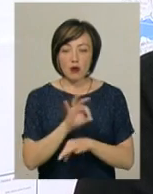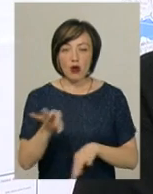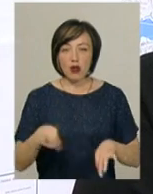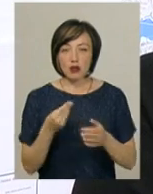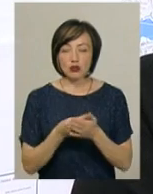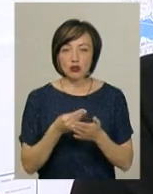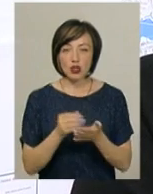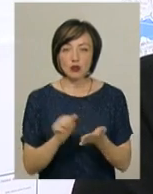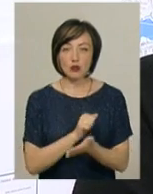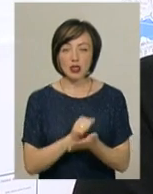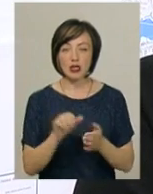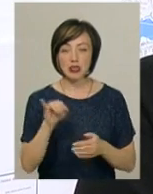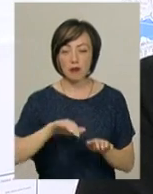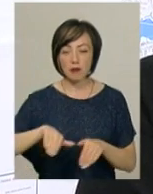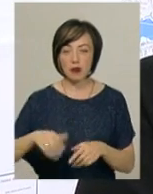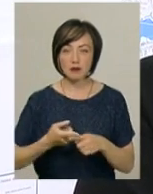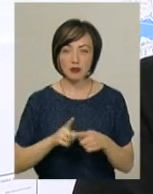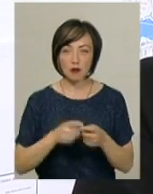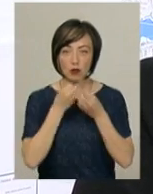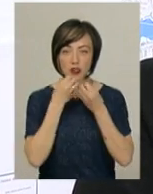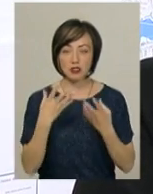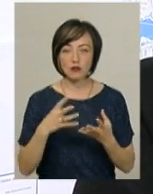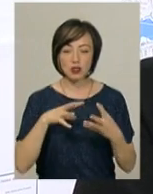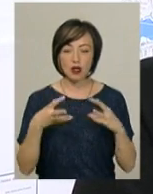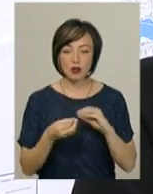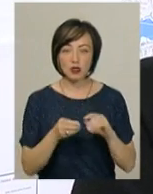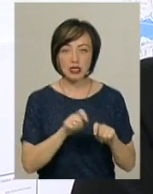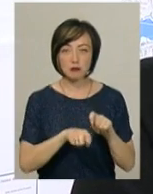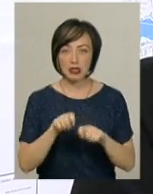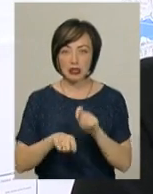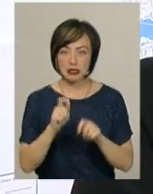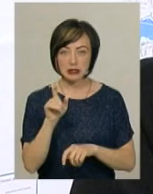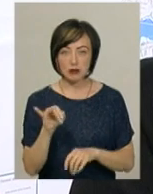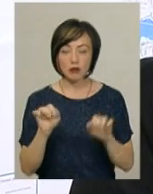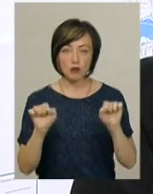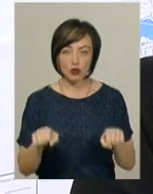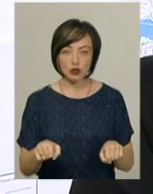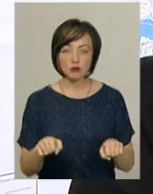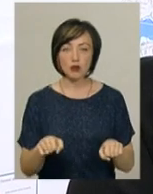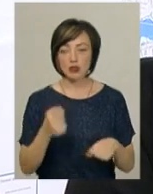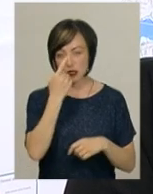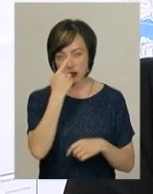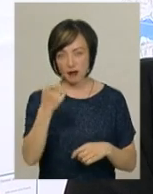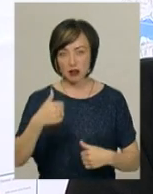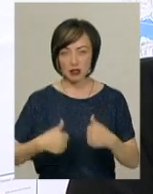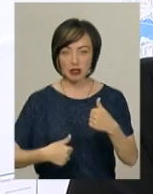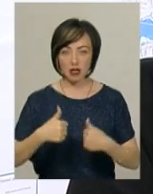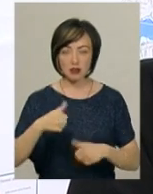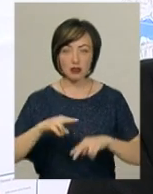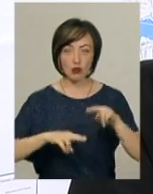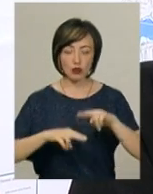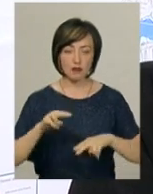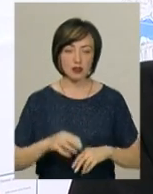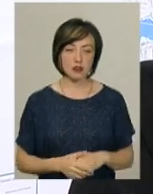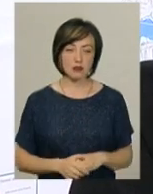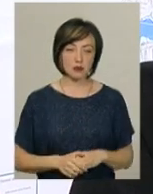проєктно-кошторисна документація. І потім, після позитивного заключення експертизи, ми можемо вже тоді заявляти тендер на